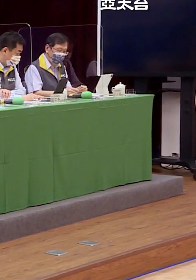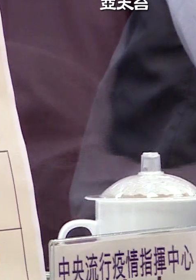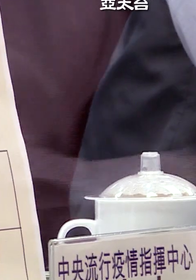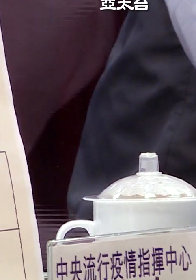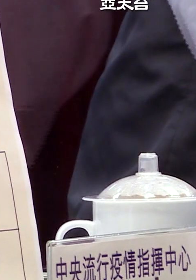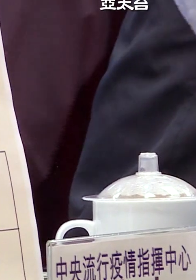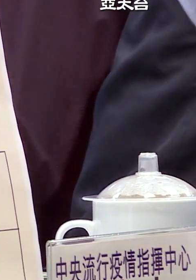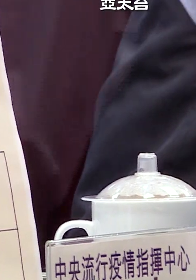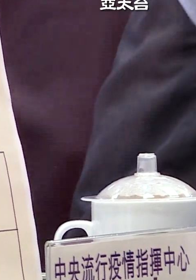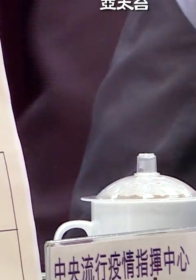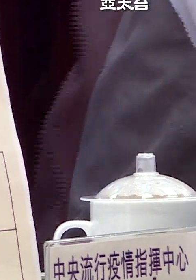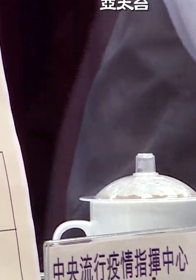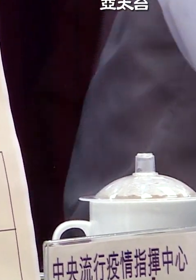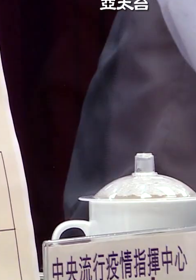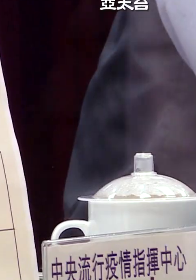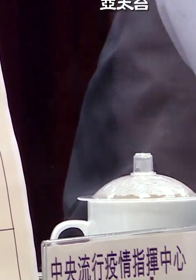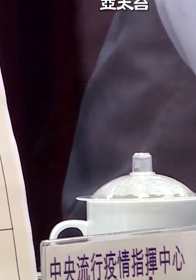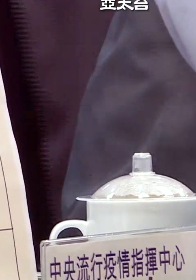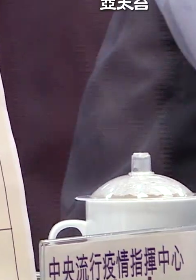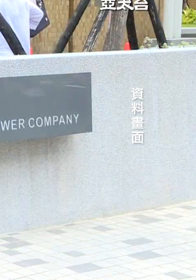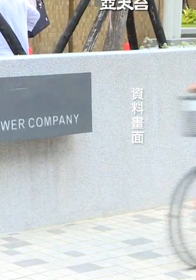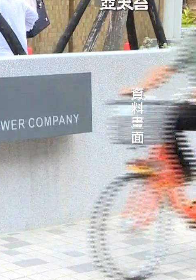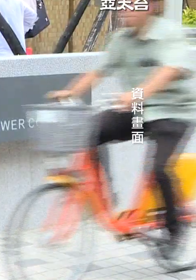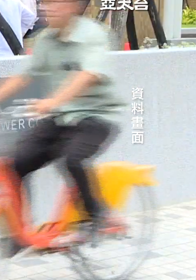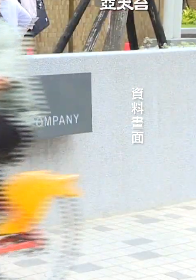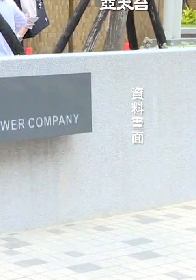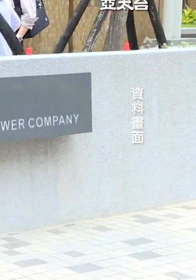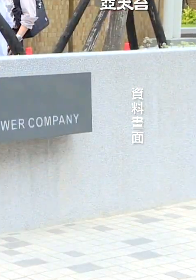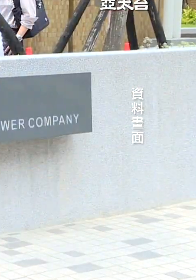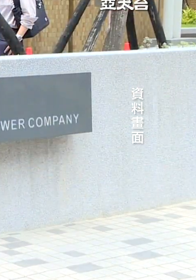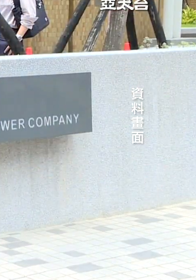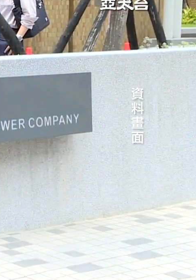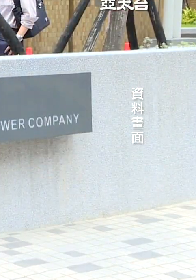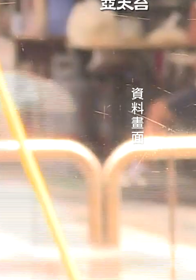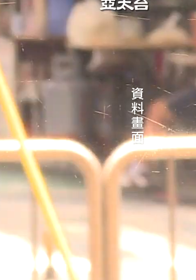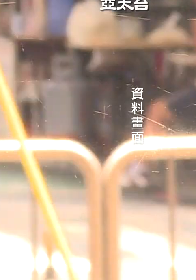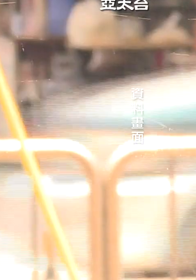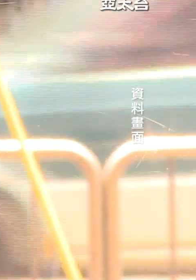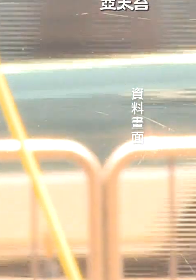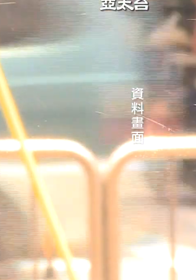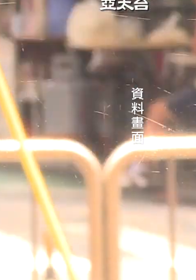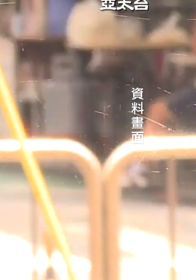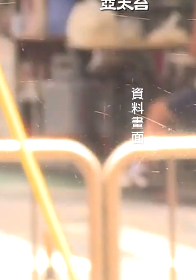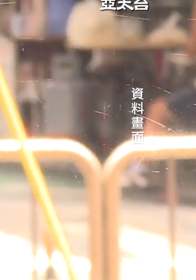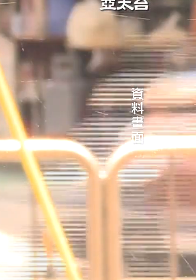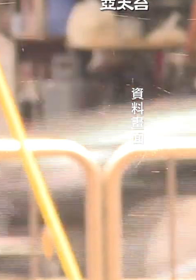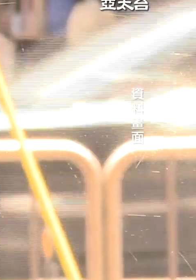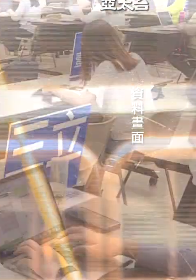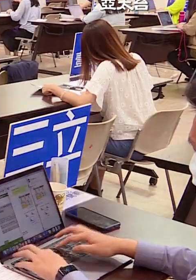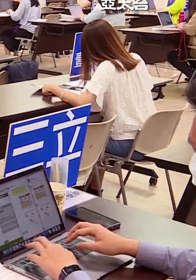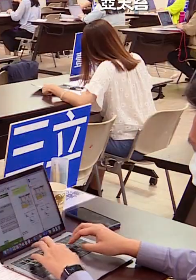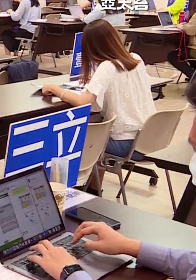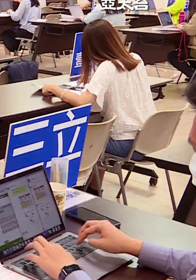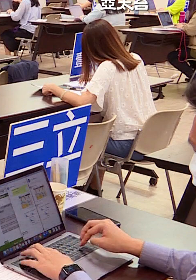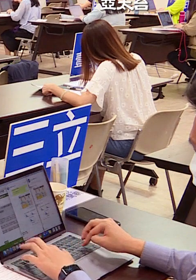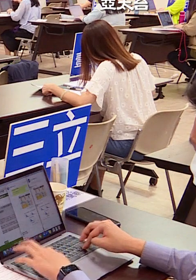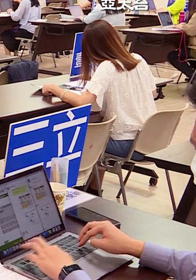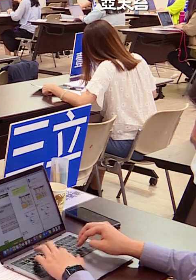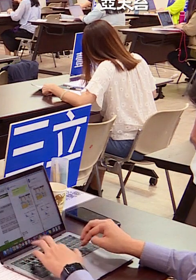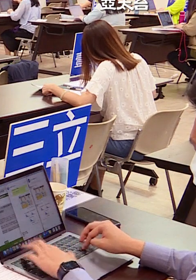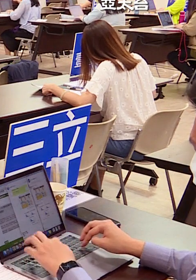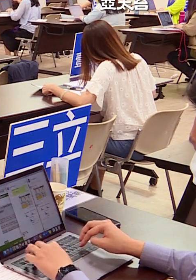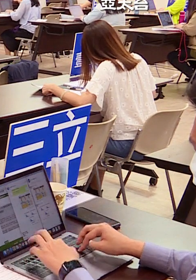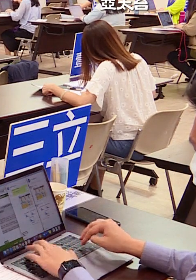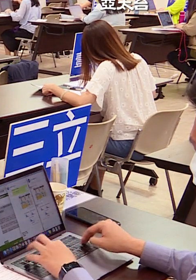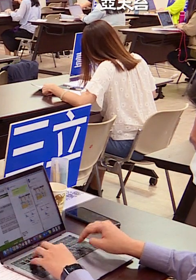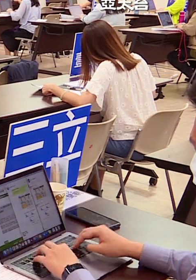个案，各界关注台电职场群聚，其中有1例孕妇接种过2剂疫苗还是确诊。指挥中心表示，